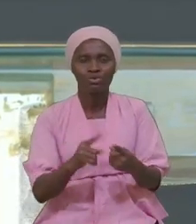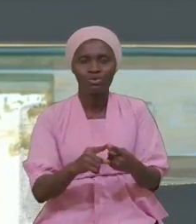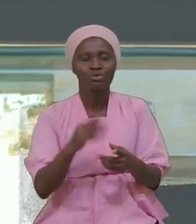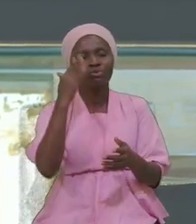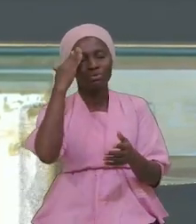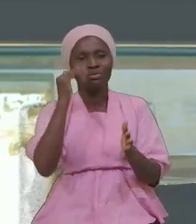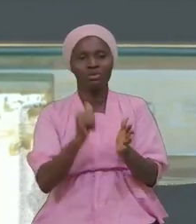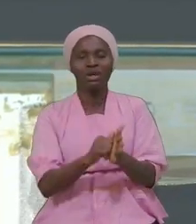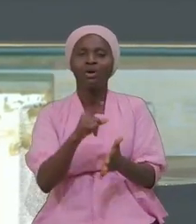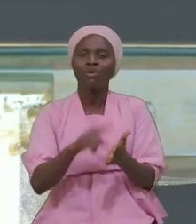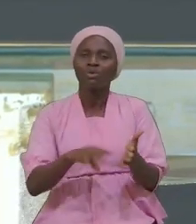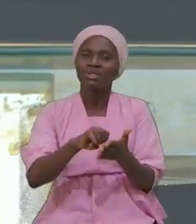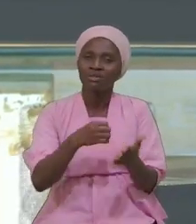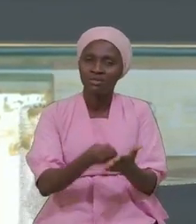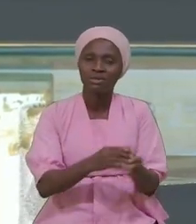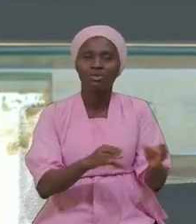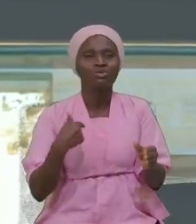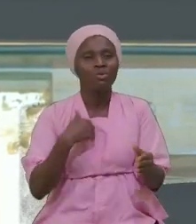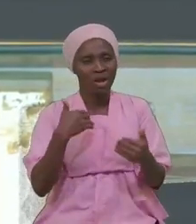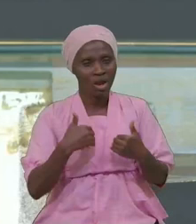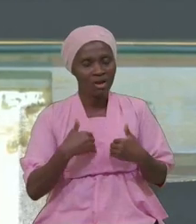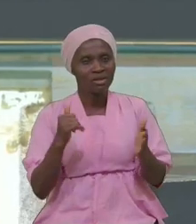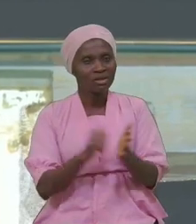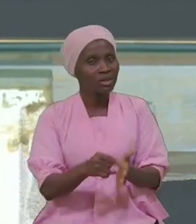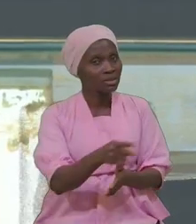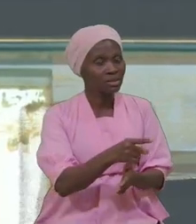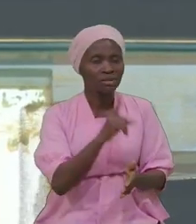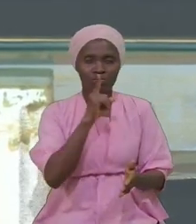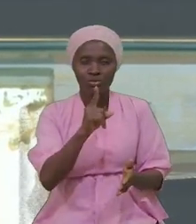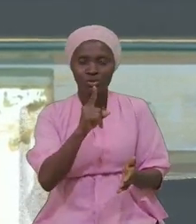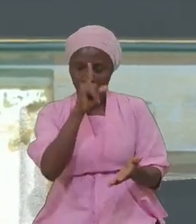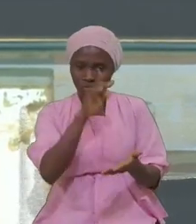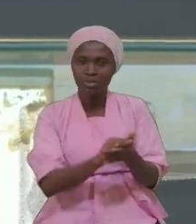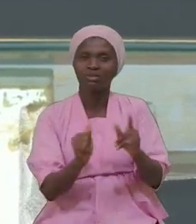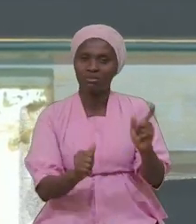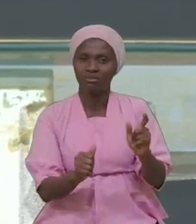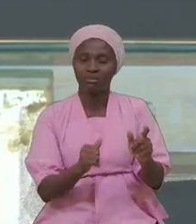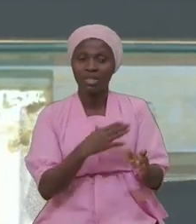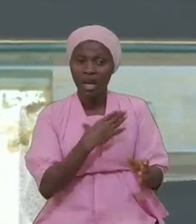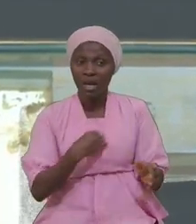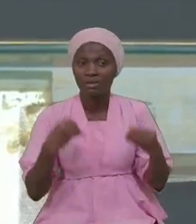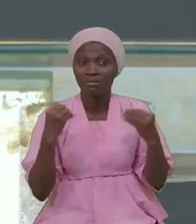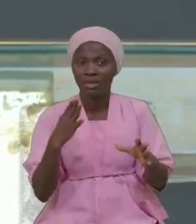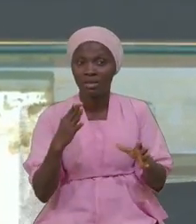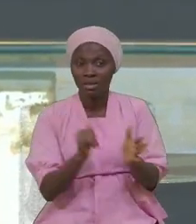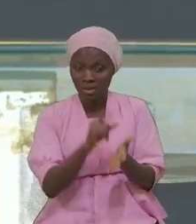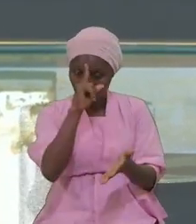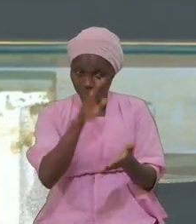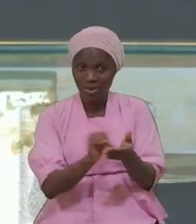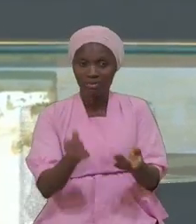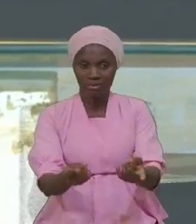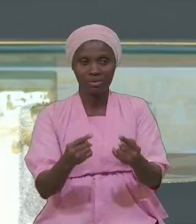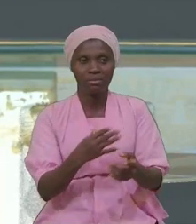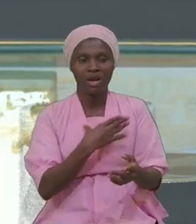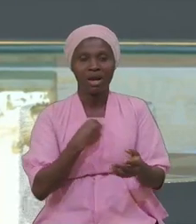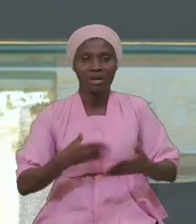évidence avons-nous qu'ils ont réellement cru? Plusieurs de ceux qui avaient cru